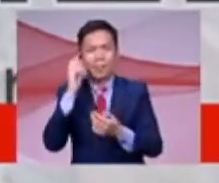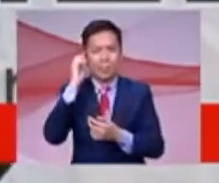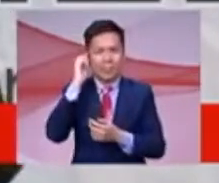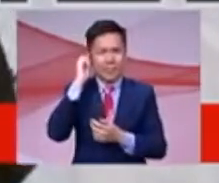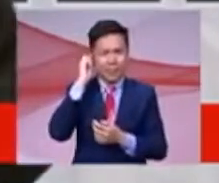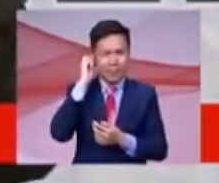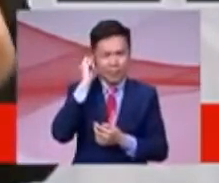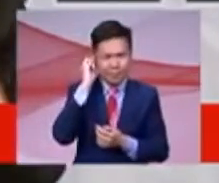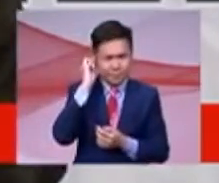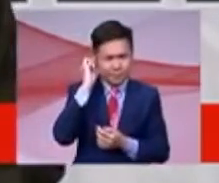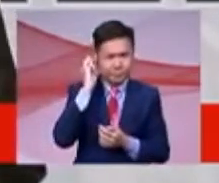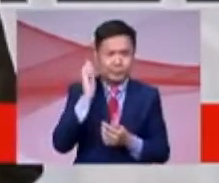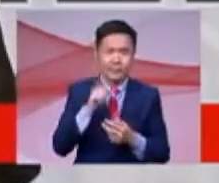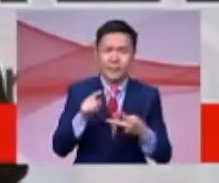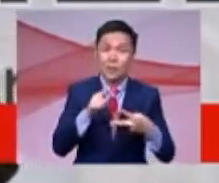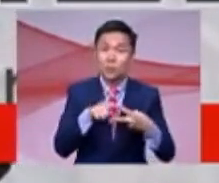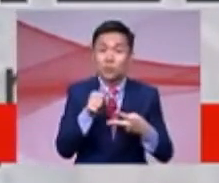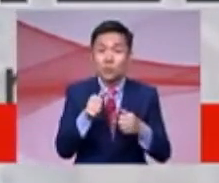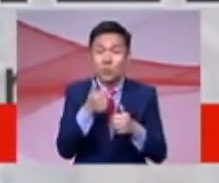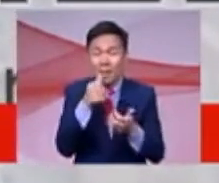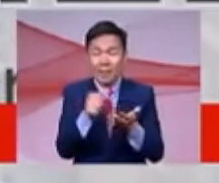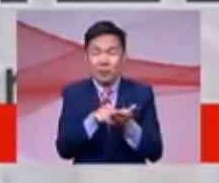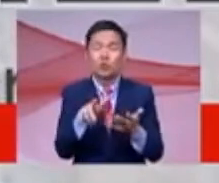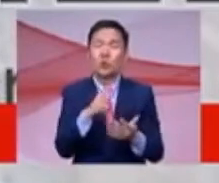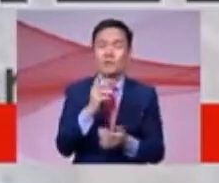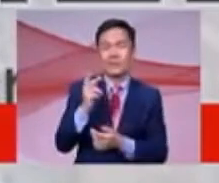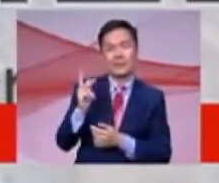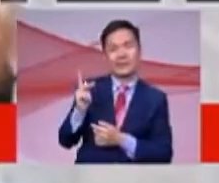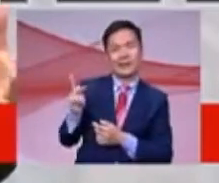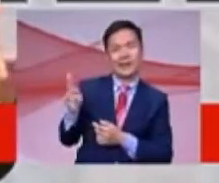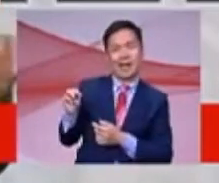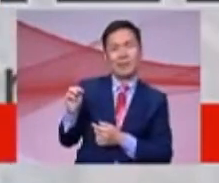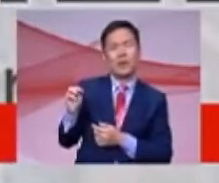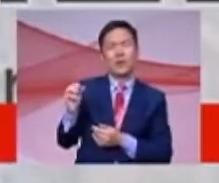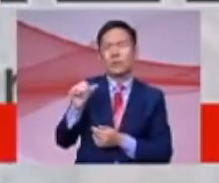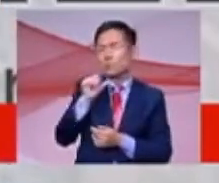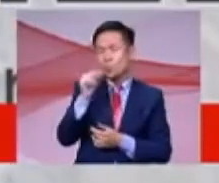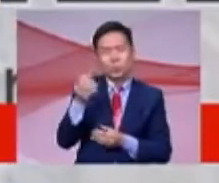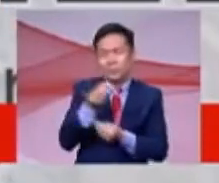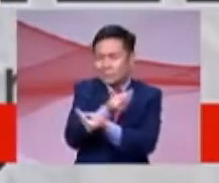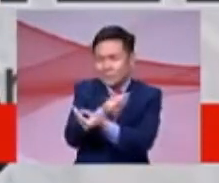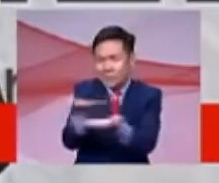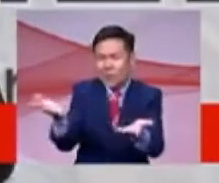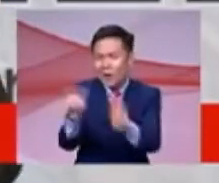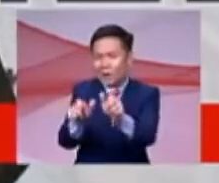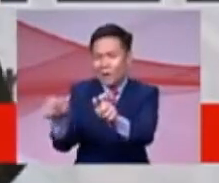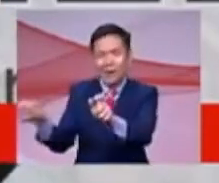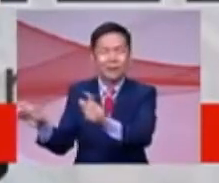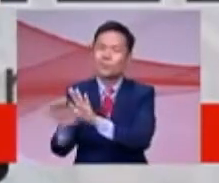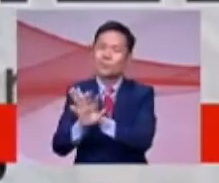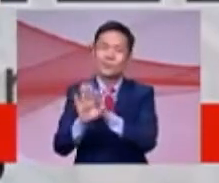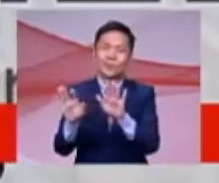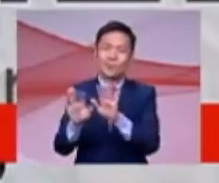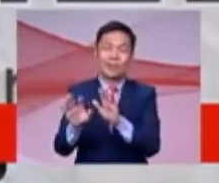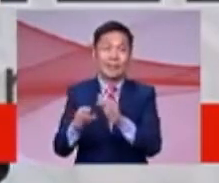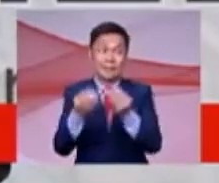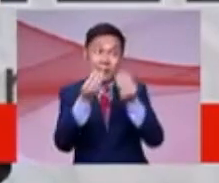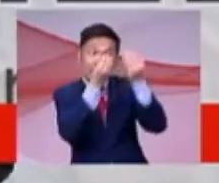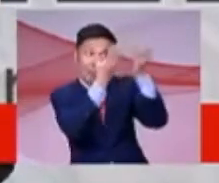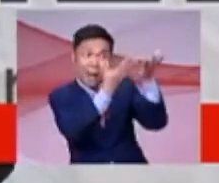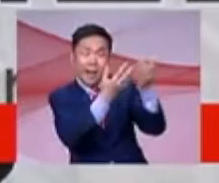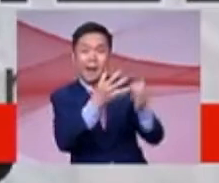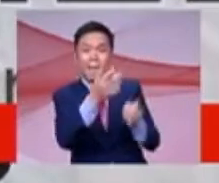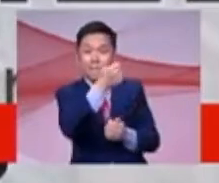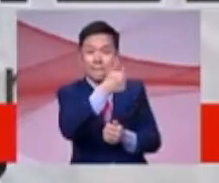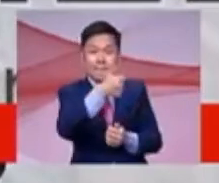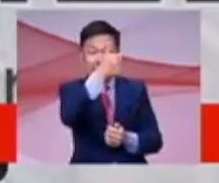surat untuk kegunaan Kementerian Kesihatan, bukan untuk orang ramai. Jadi saya memaklumkan kepada pengarah kesihatan negeri